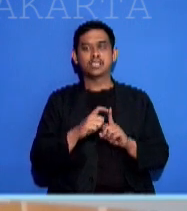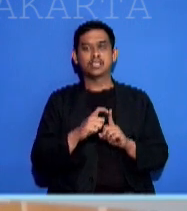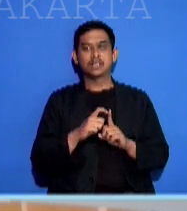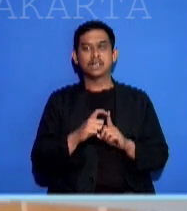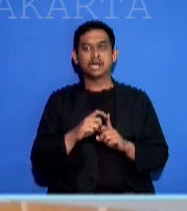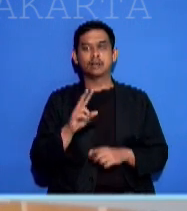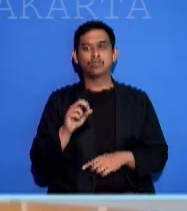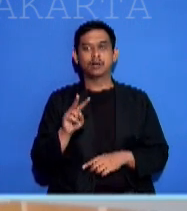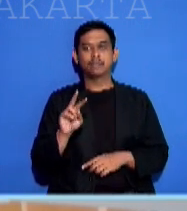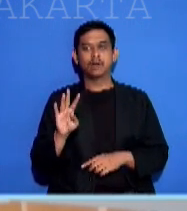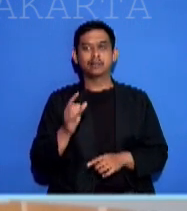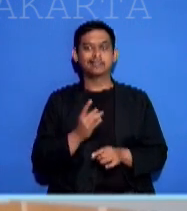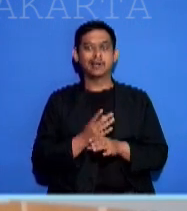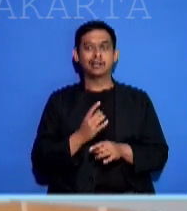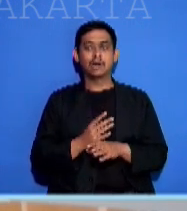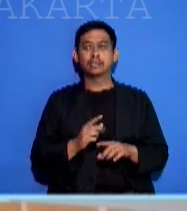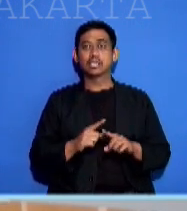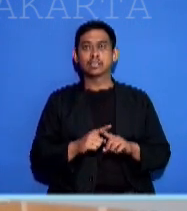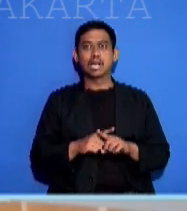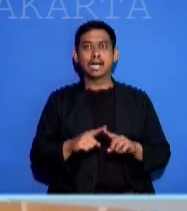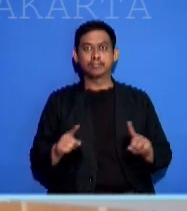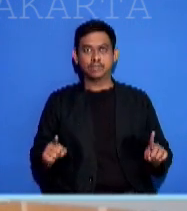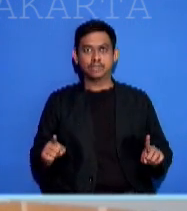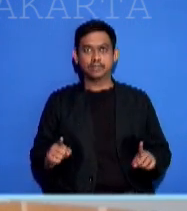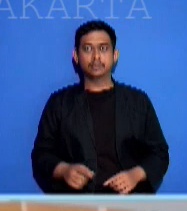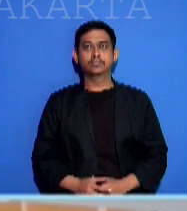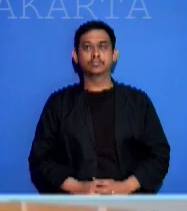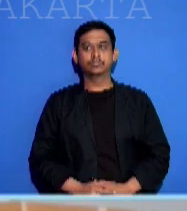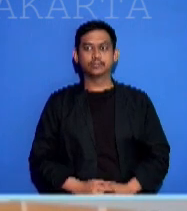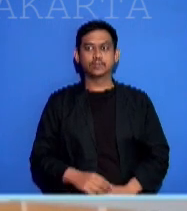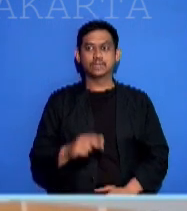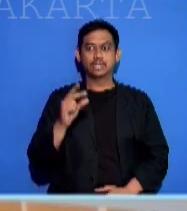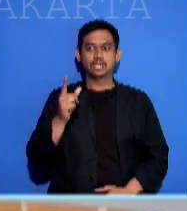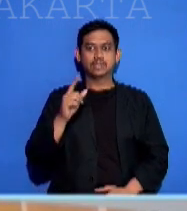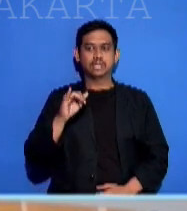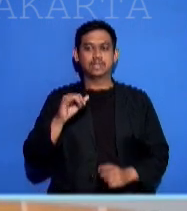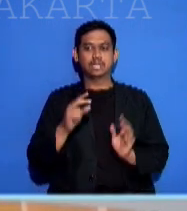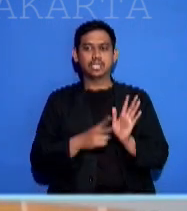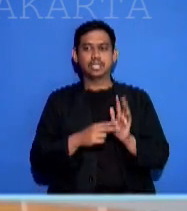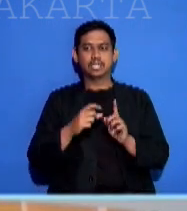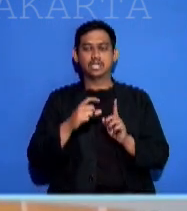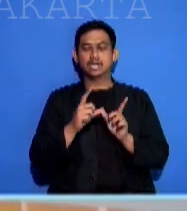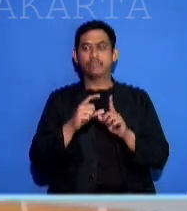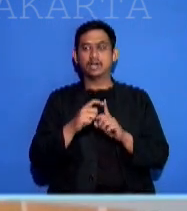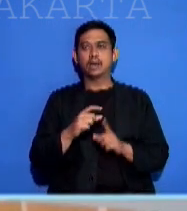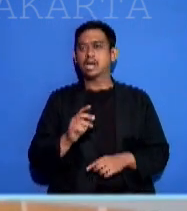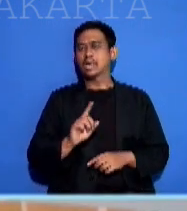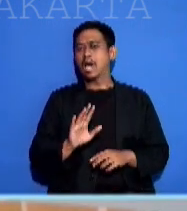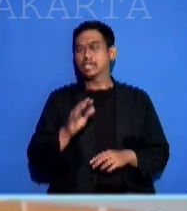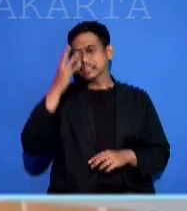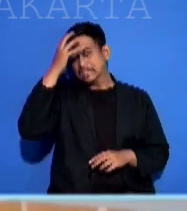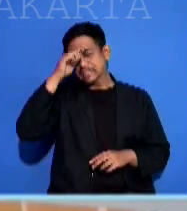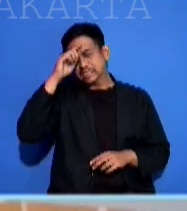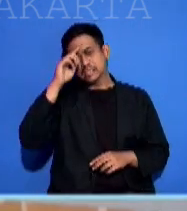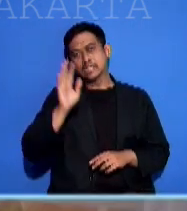2024. Meski gagal, sebagai calon legislatif tidak membuat R. Indardi WD stres, tetapi bersama koleganya menggelar konser